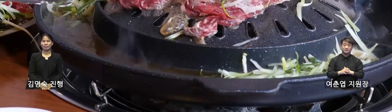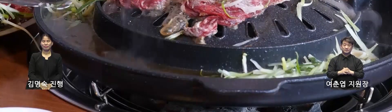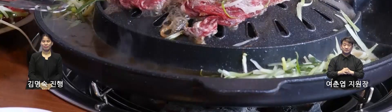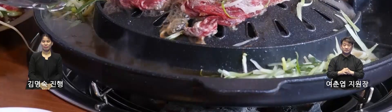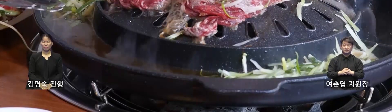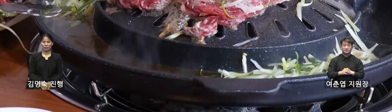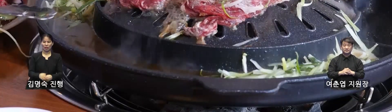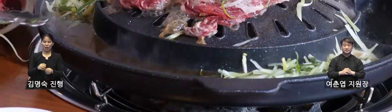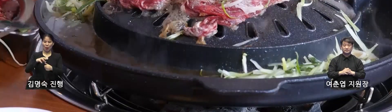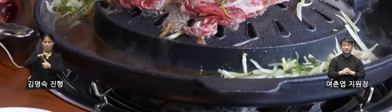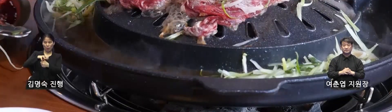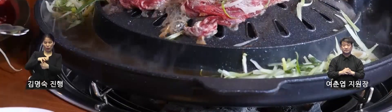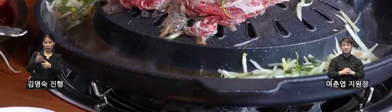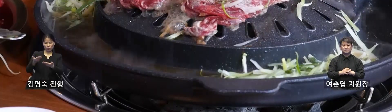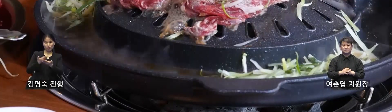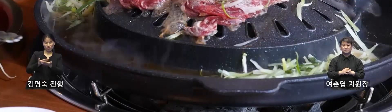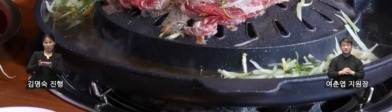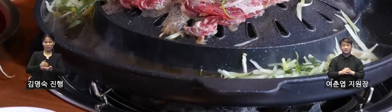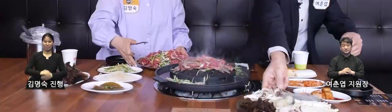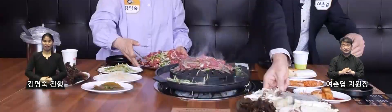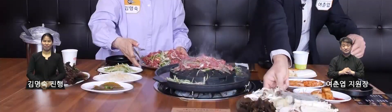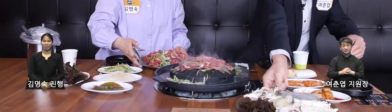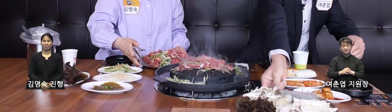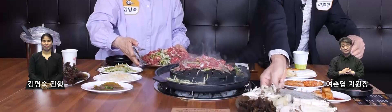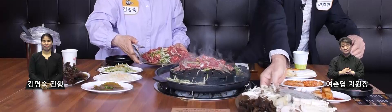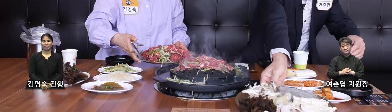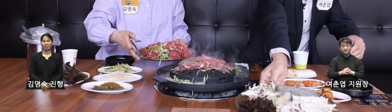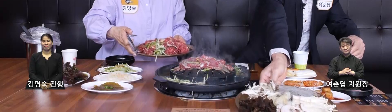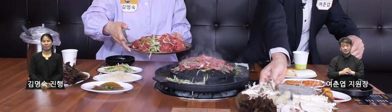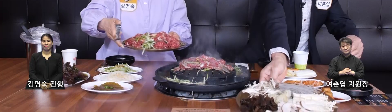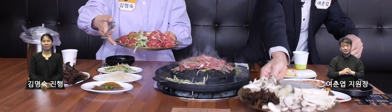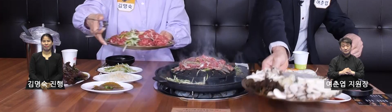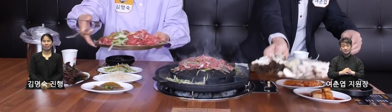그 버섯 좀 한번 적으실래요? 네.